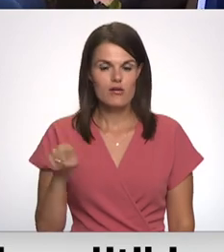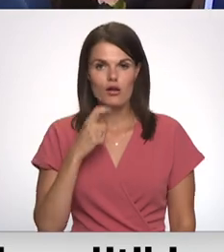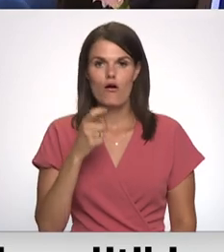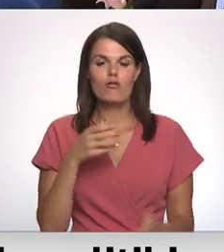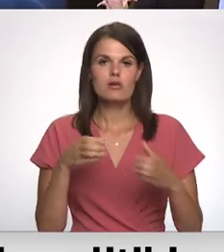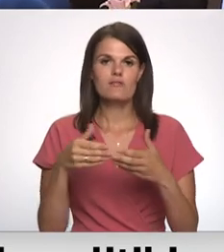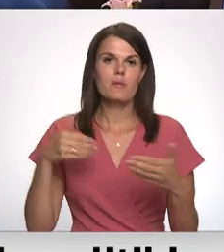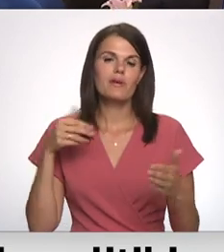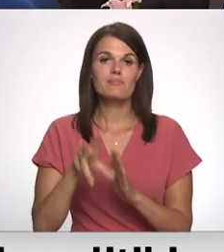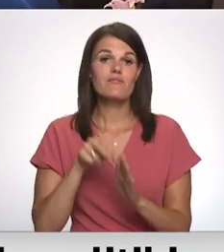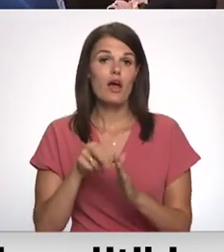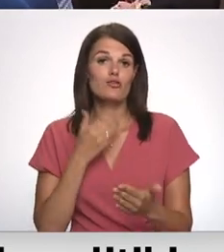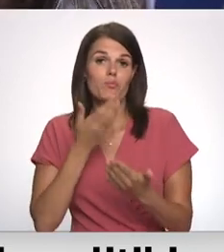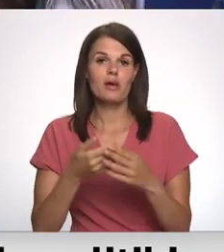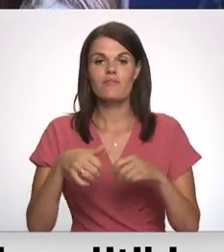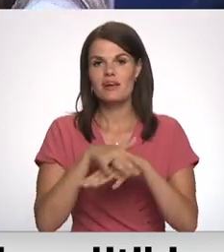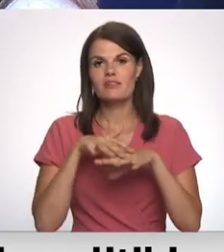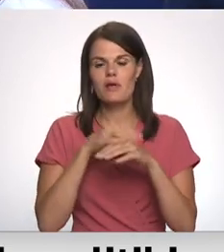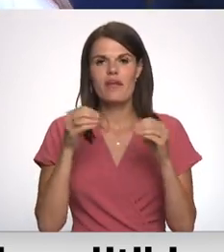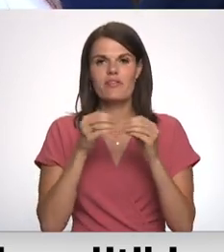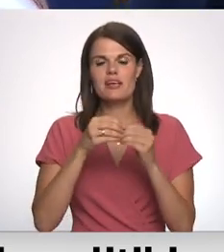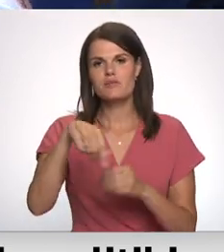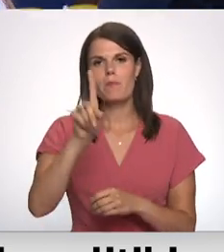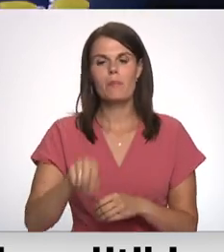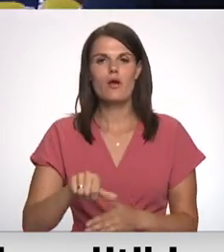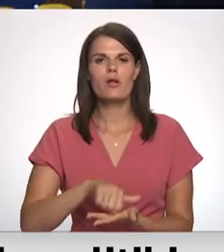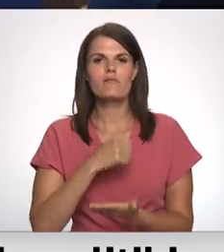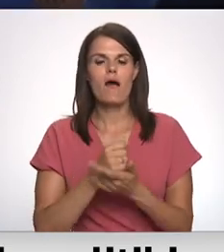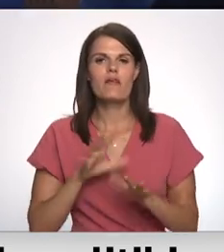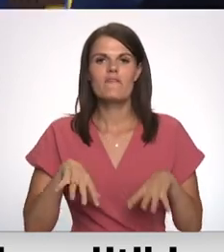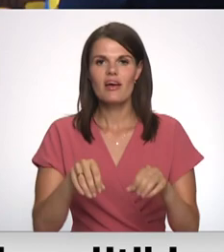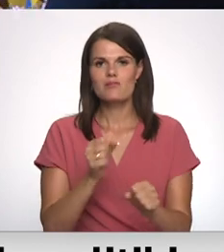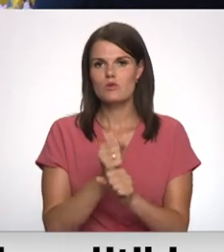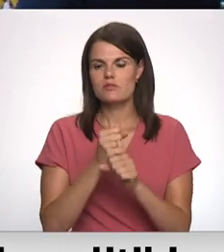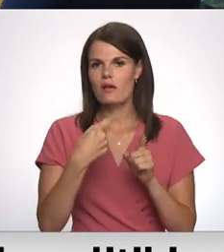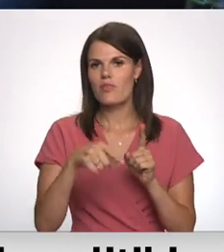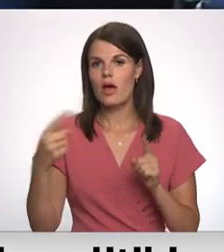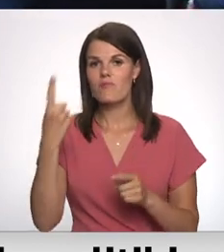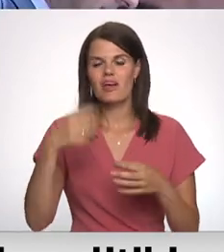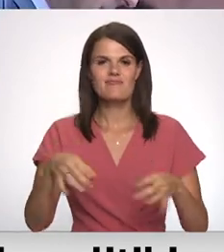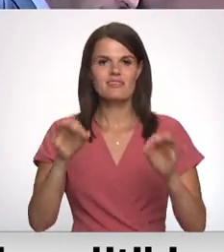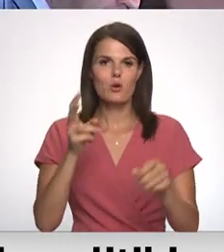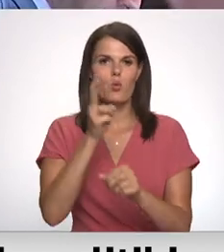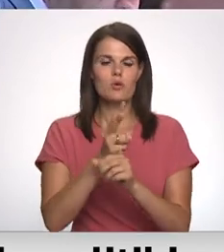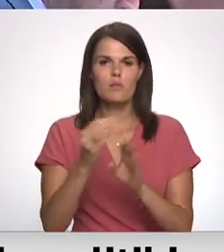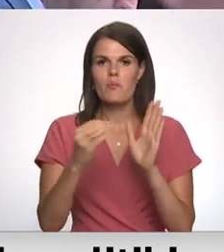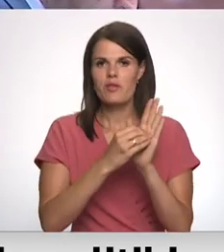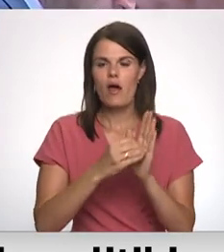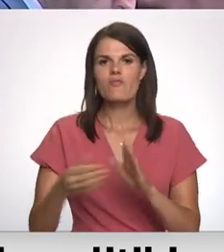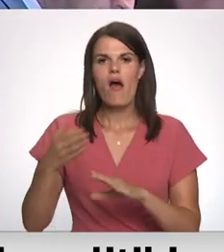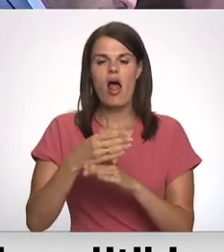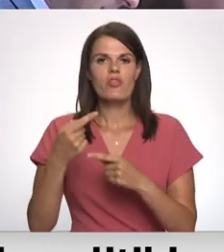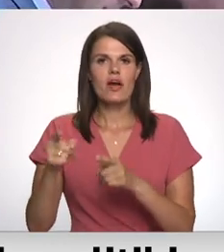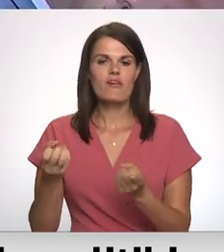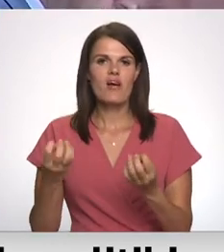Konservatīvie pirms vēlēšanām piedāvā sabiedrībai 10 prioritāru veicamos darbus. Kā viena no svarīgākajiem uzdevumiem minēti alternatīvas